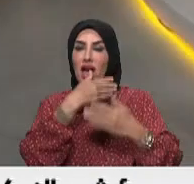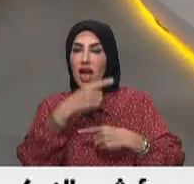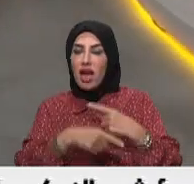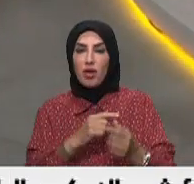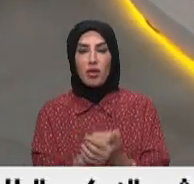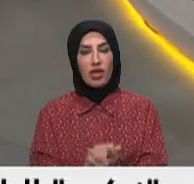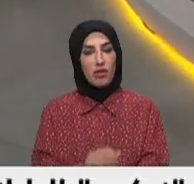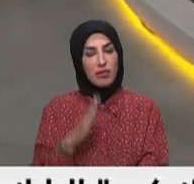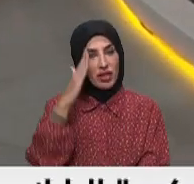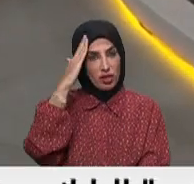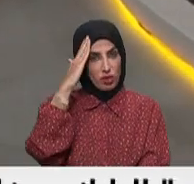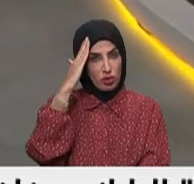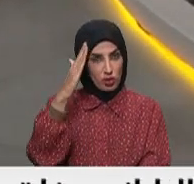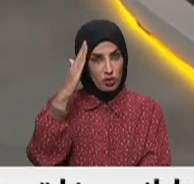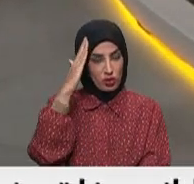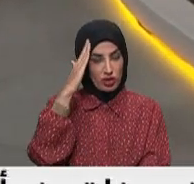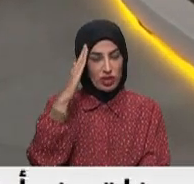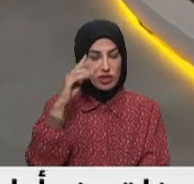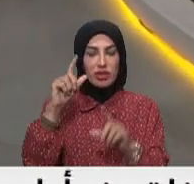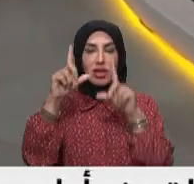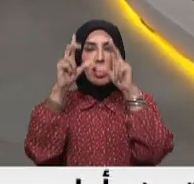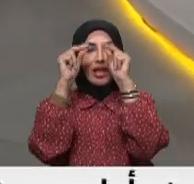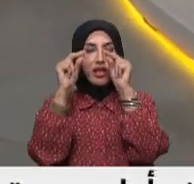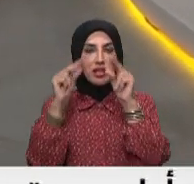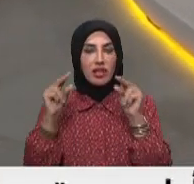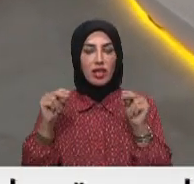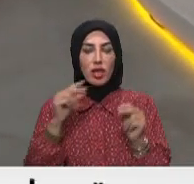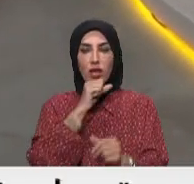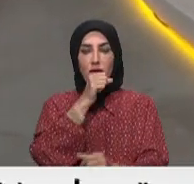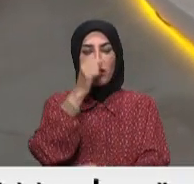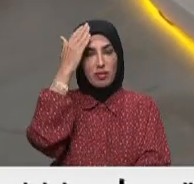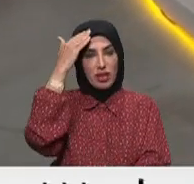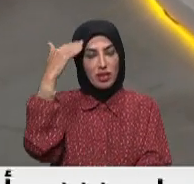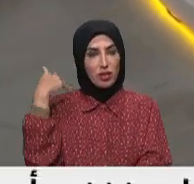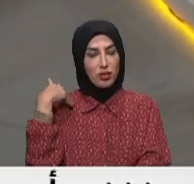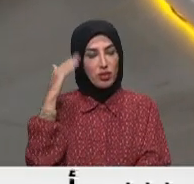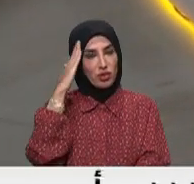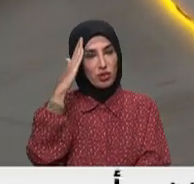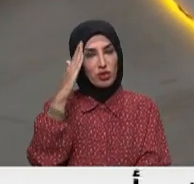معنا من بيروت مراسلة قناة الأخبار مي فرحات، شكرا جزيلا لك.